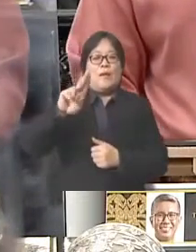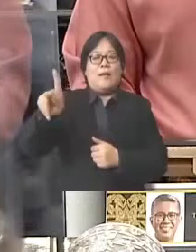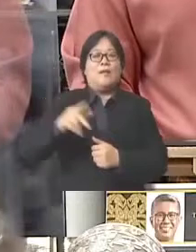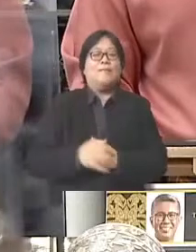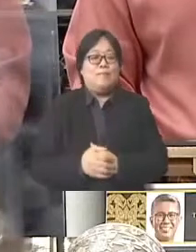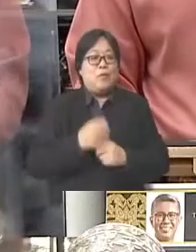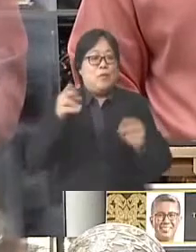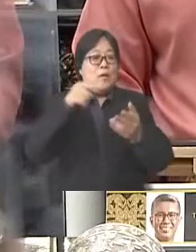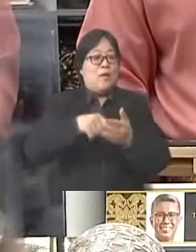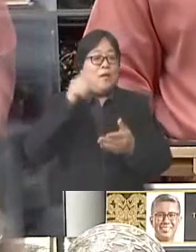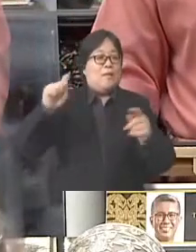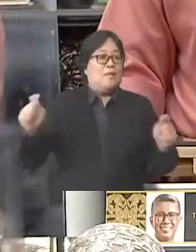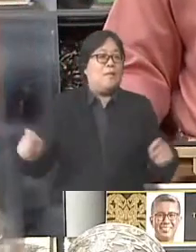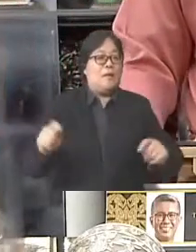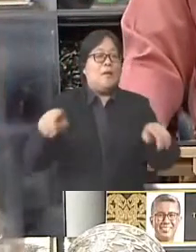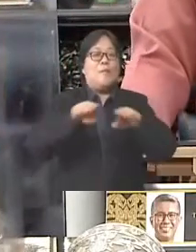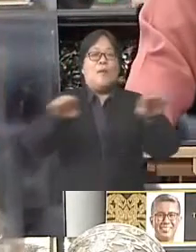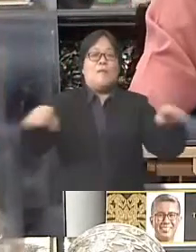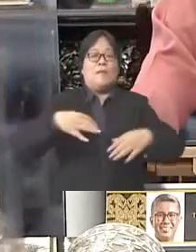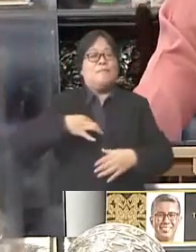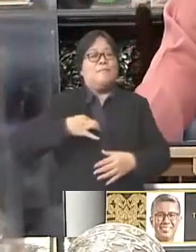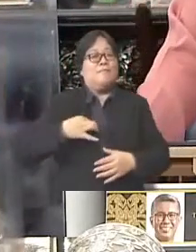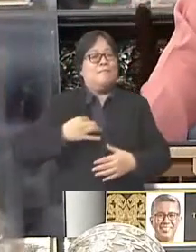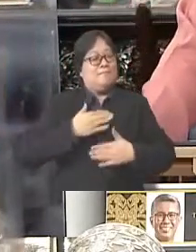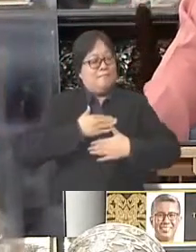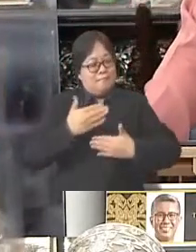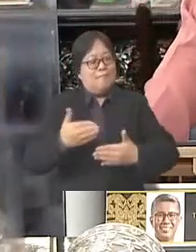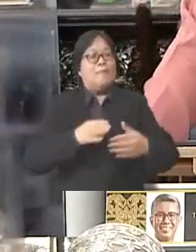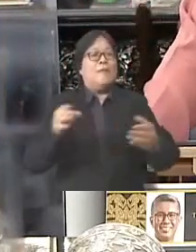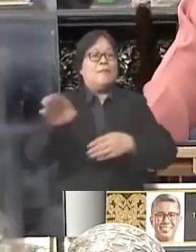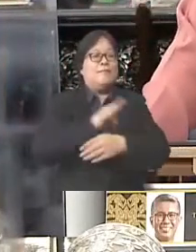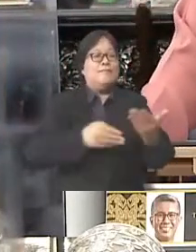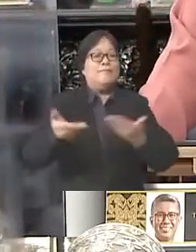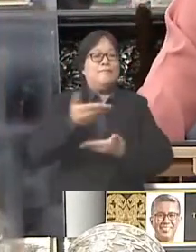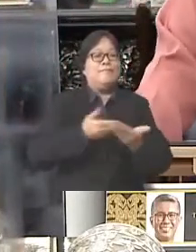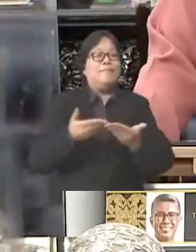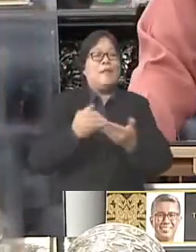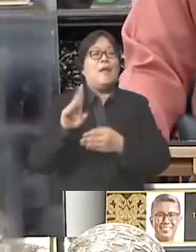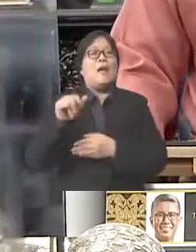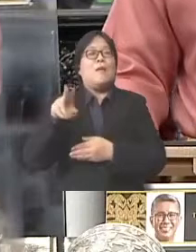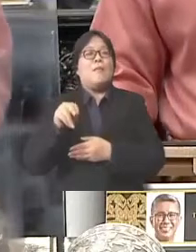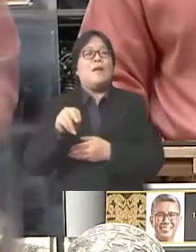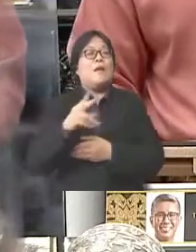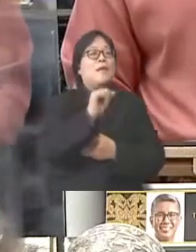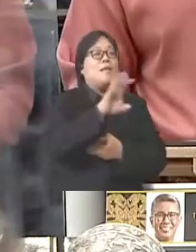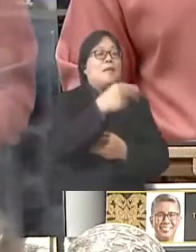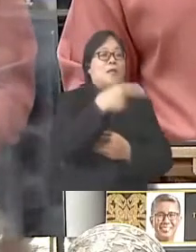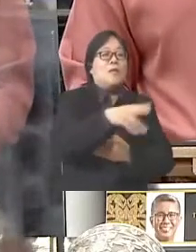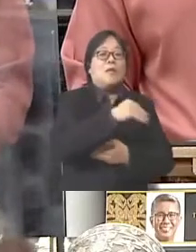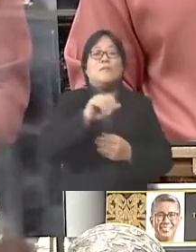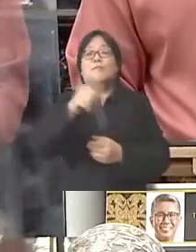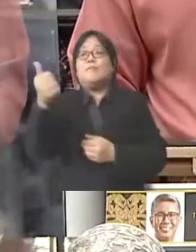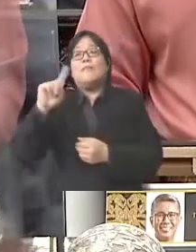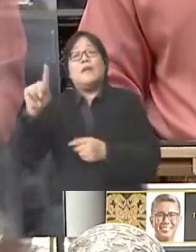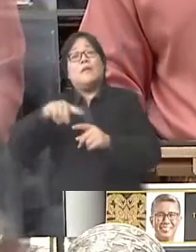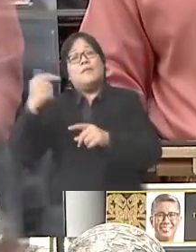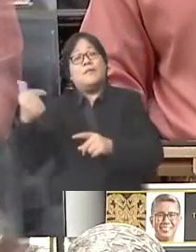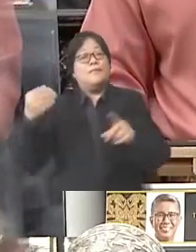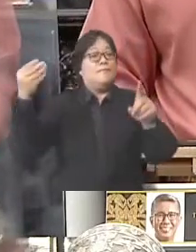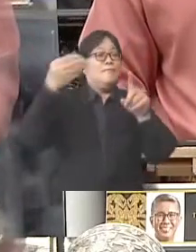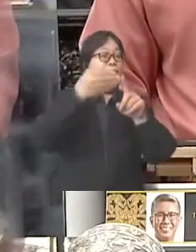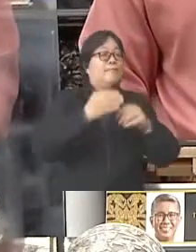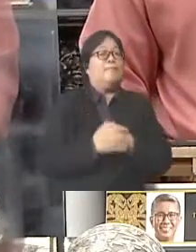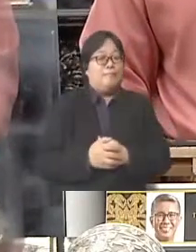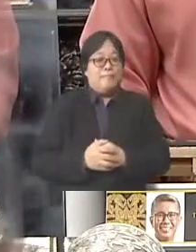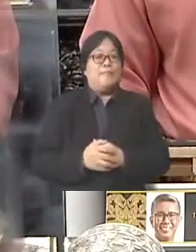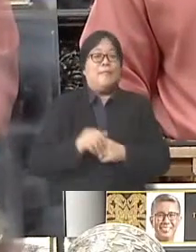CCTV ini akan bertindak sebagai platform sukarela bagi dagangan kredit karbon antara pemilik hijau dengan mana-mana NTT kearah